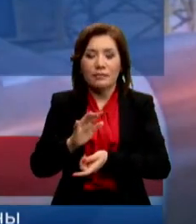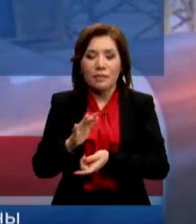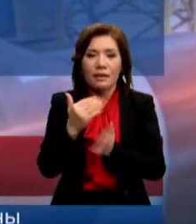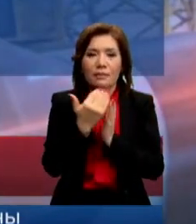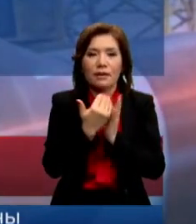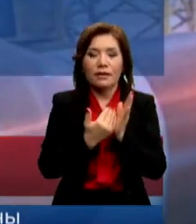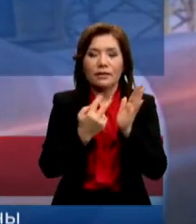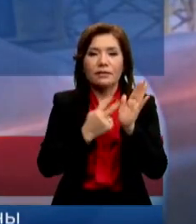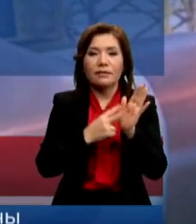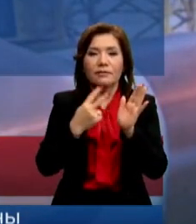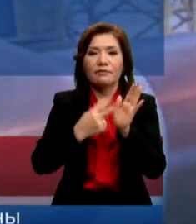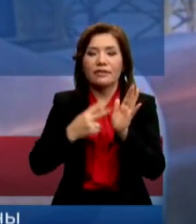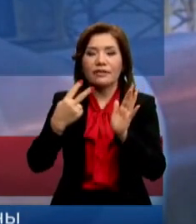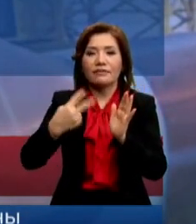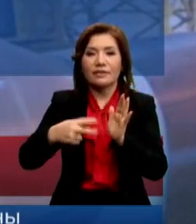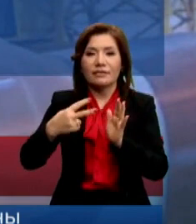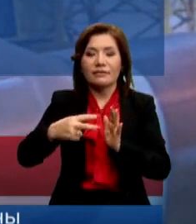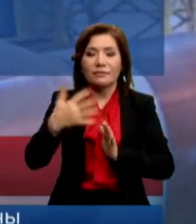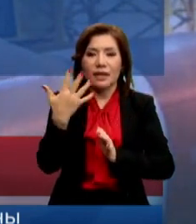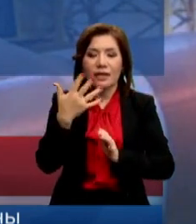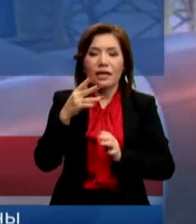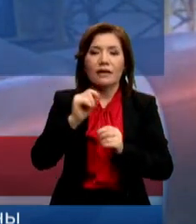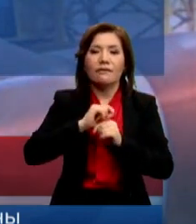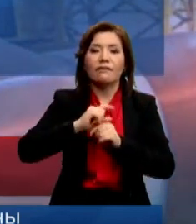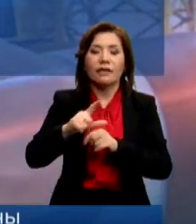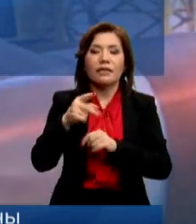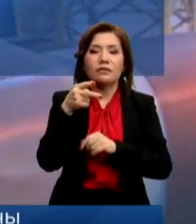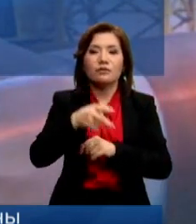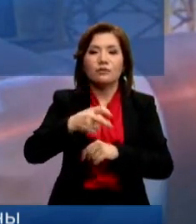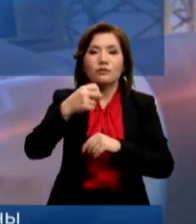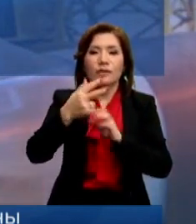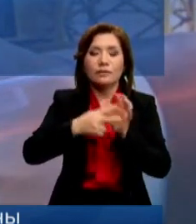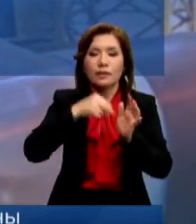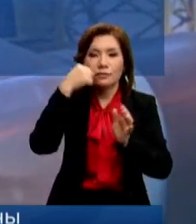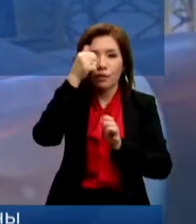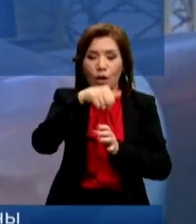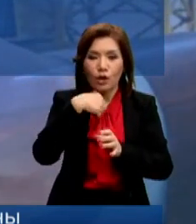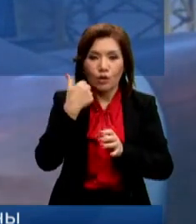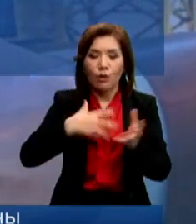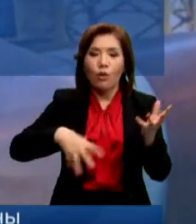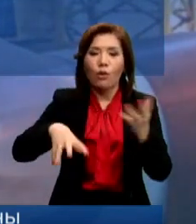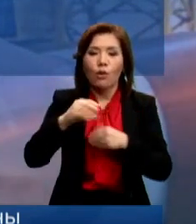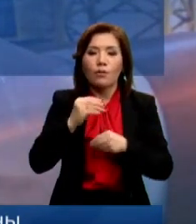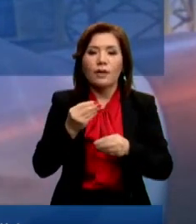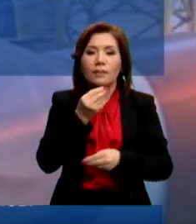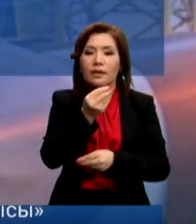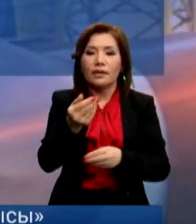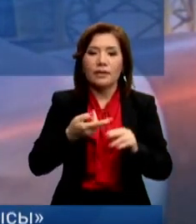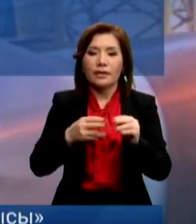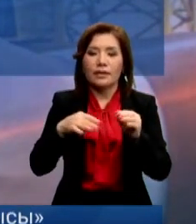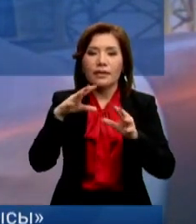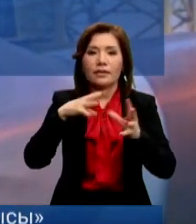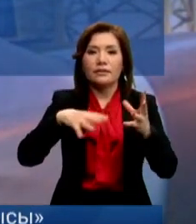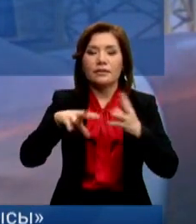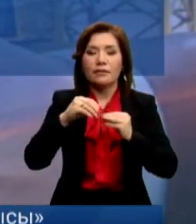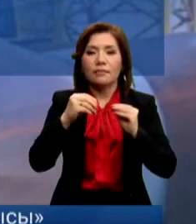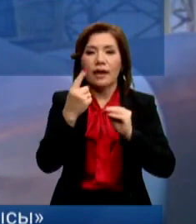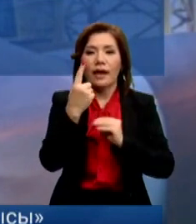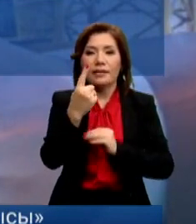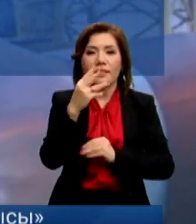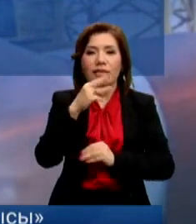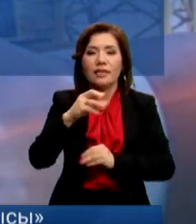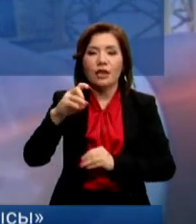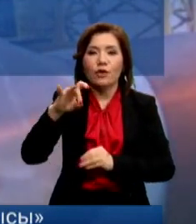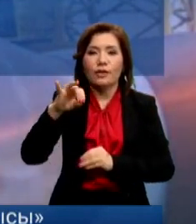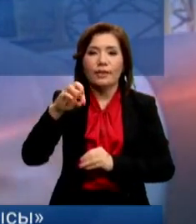Программа 7-20-25 была запущена в 2018 году. На тот момент общий объем финансирования составил 1 триллион